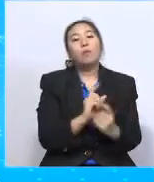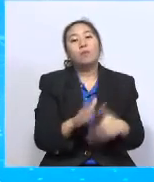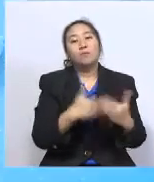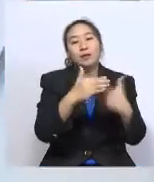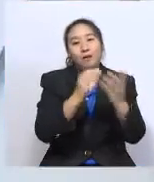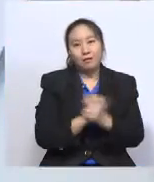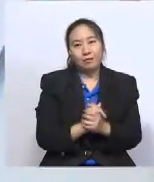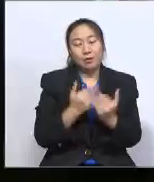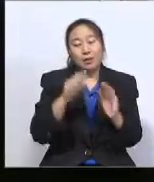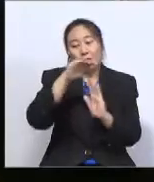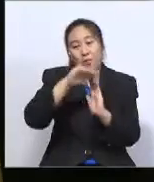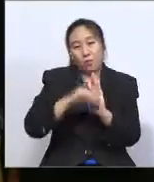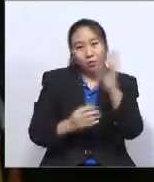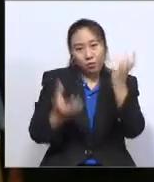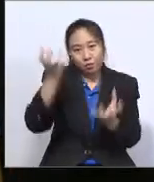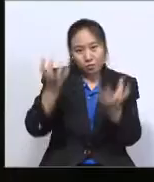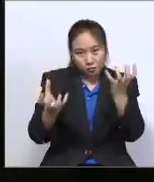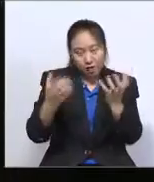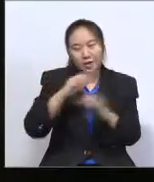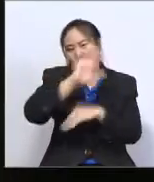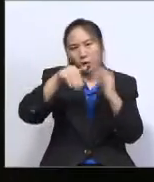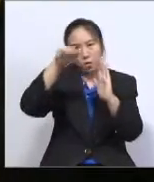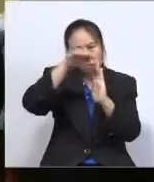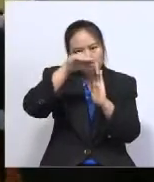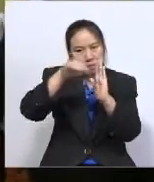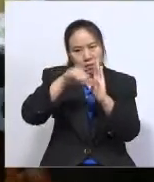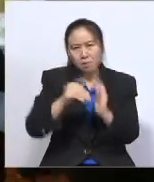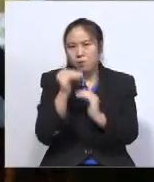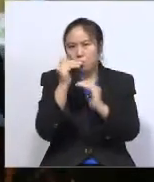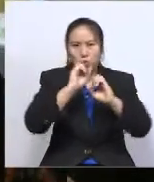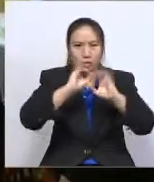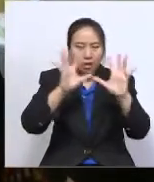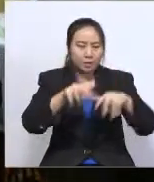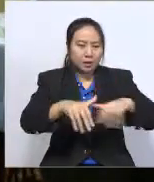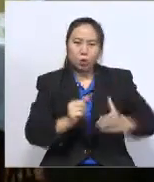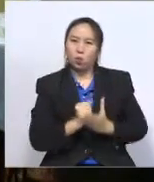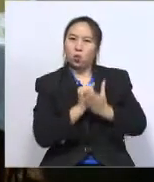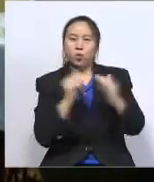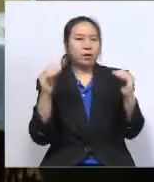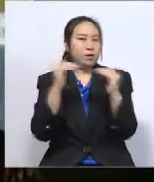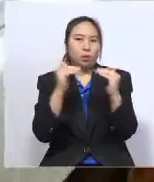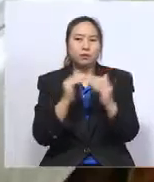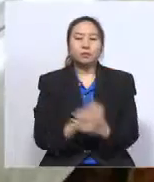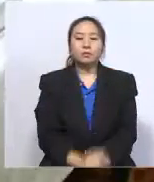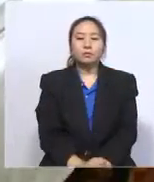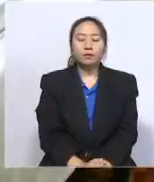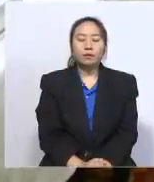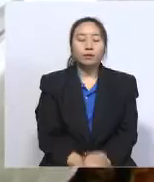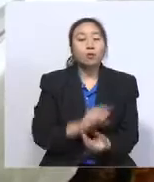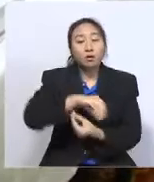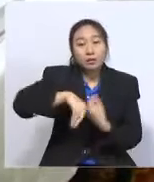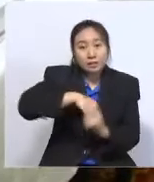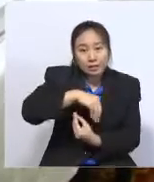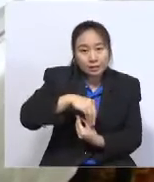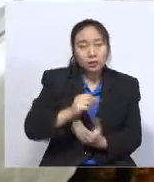ที่กระบวนการยุติธรรมที่ทุกขั้นตอนต้องมีการกำหนดระยะเวลาที่ชัดเจนประชาชนได้รับความช่วยเหลืออย่างเสมอภาคส่วนทางด้านเศรษฐกิจ